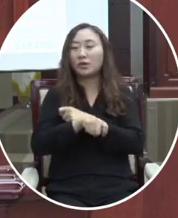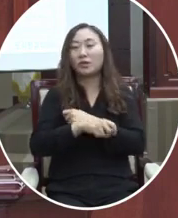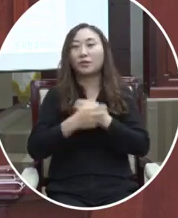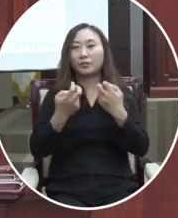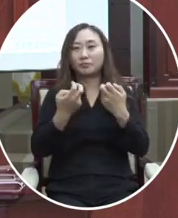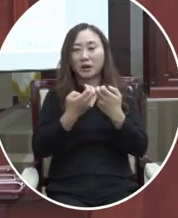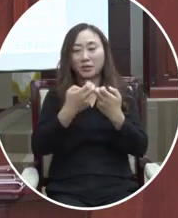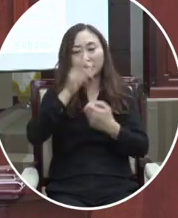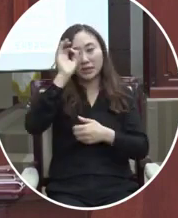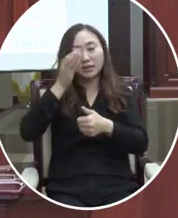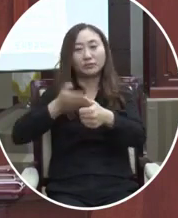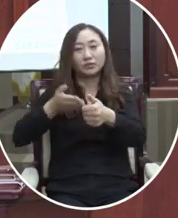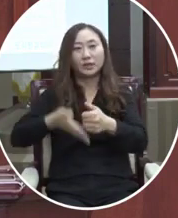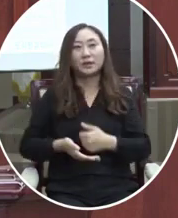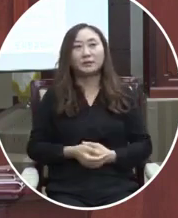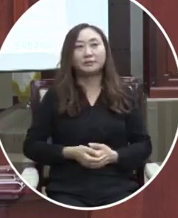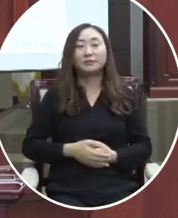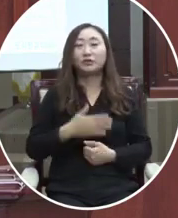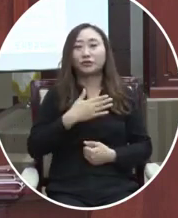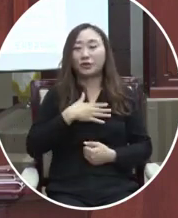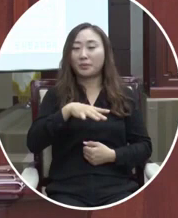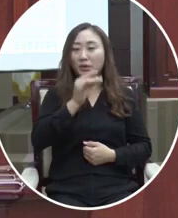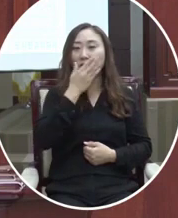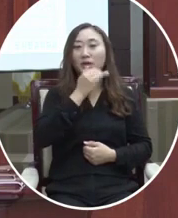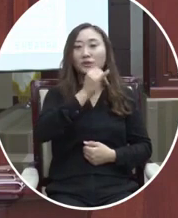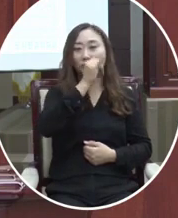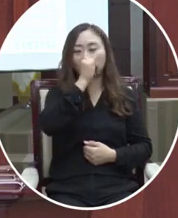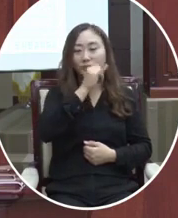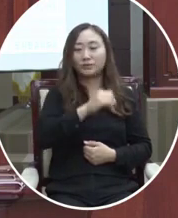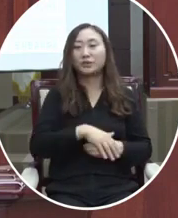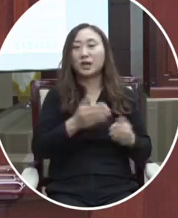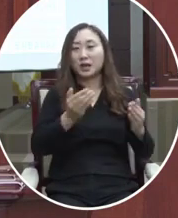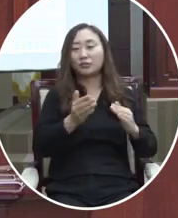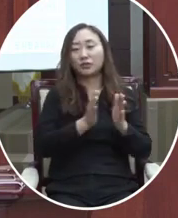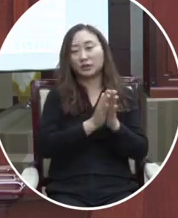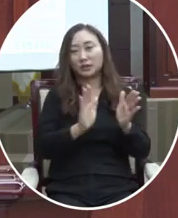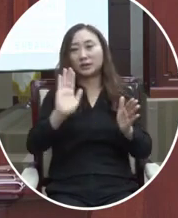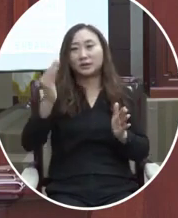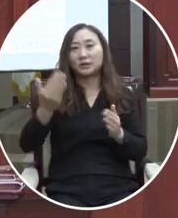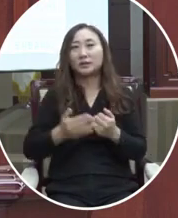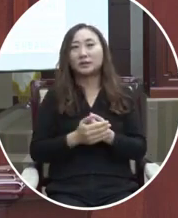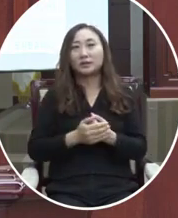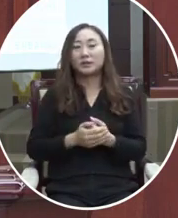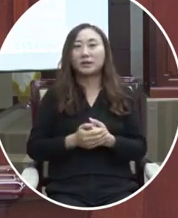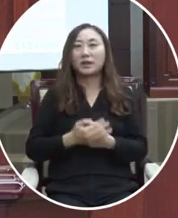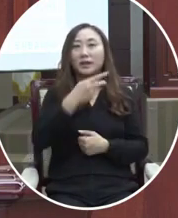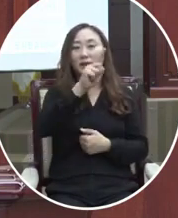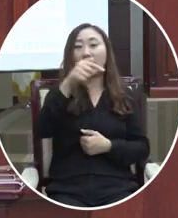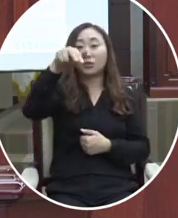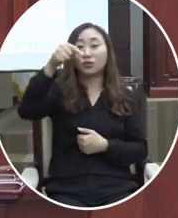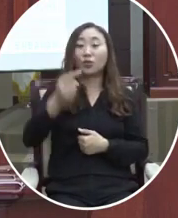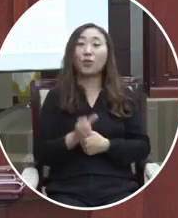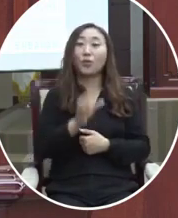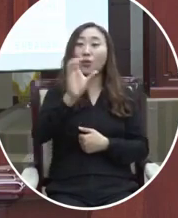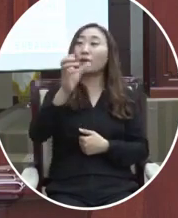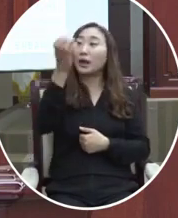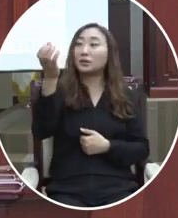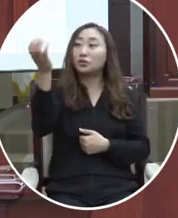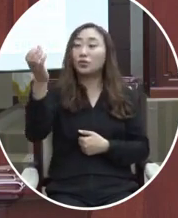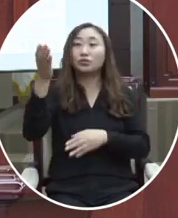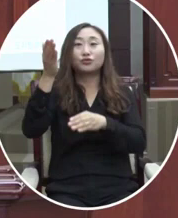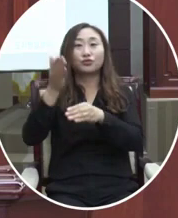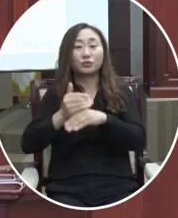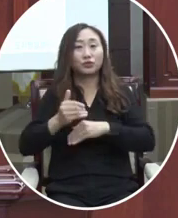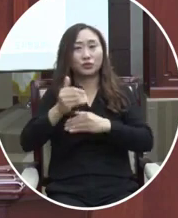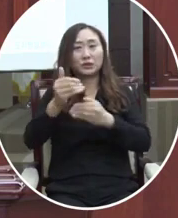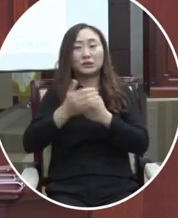합니다. 우리가 할수 있는 일부터 차근차근 준비해야 합니다. 탄소중립 추진은 낭만적인